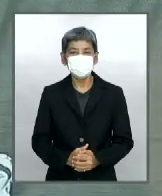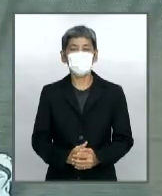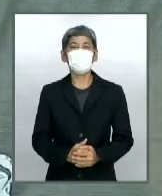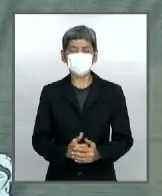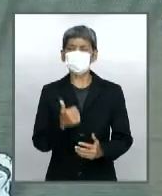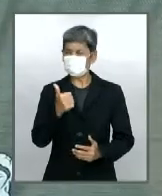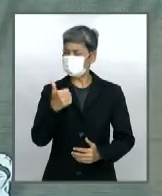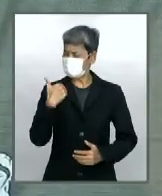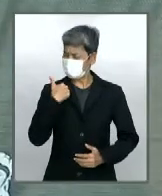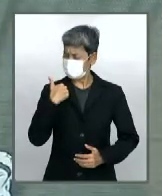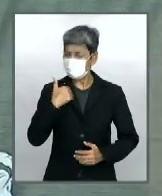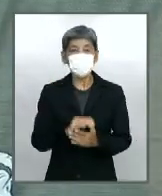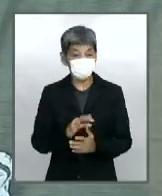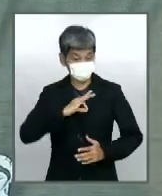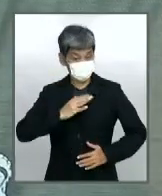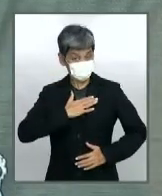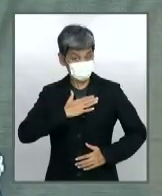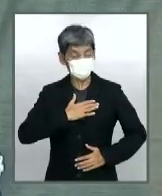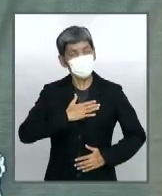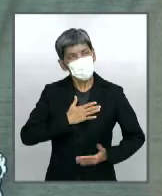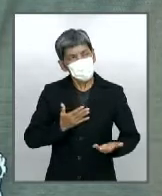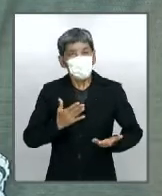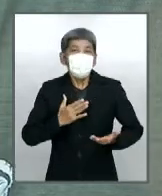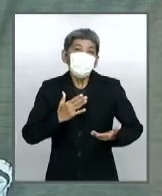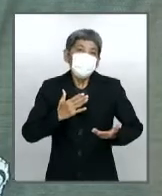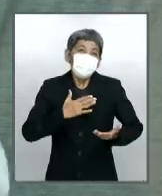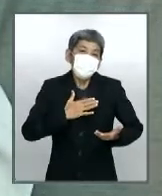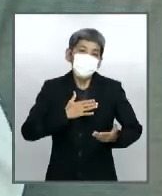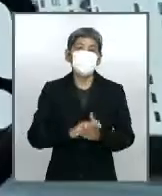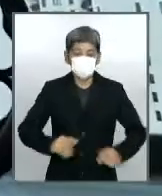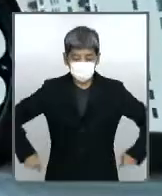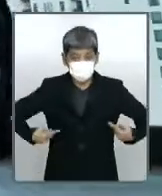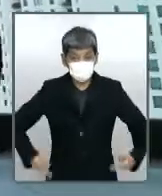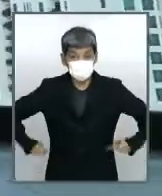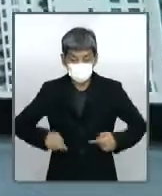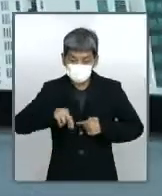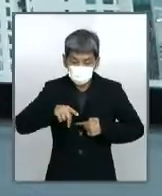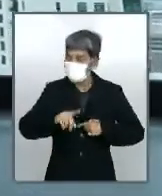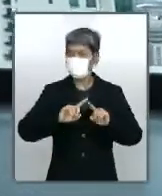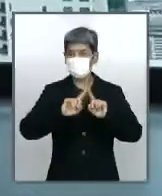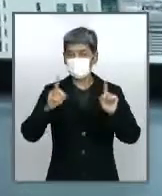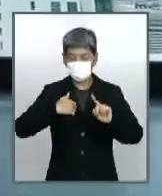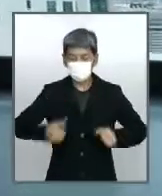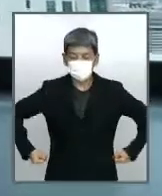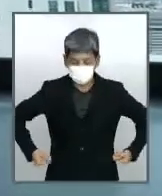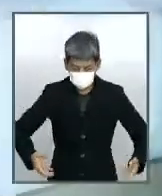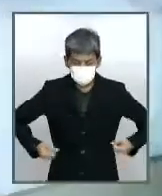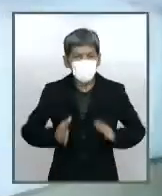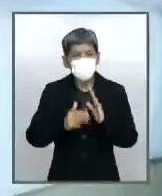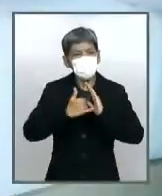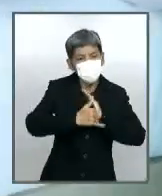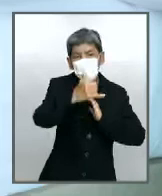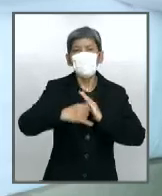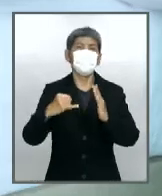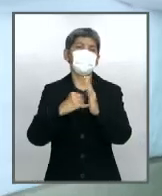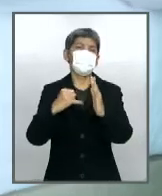ข้อดีมายว่ามีเยอะเลยส่วนตัวไมค์ก่อนไมค์มองว่าเราเป็นคนที่ใช้วีลแชร์เราเดินไม่ได้เหมือนคนที่เขาไป